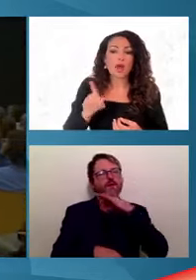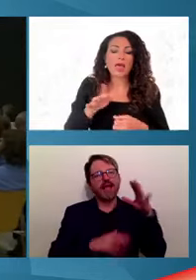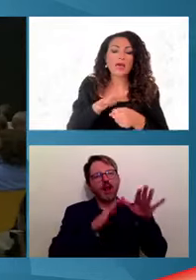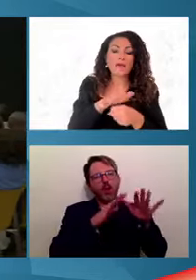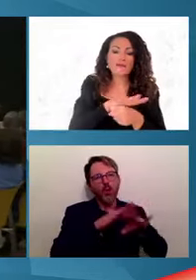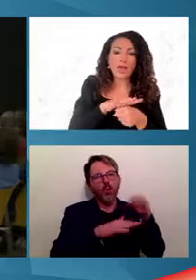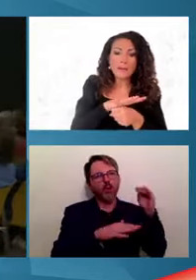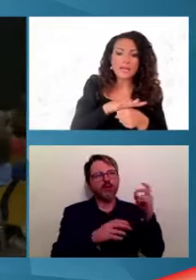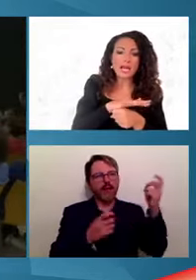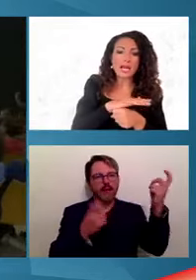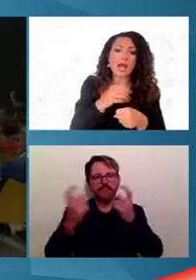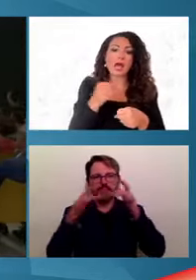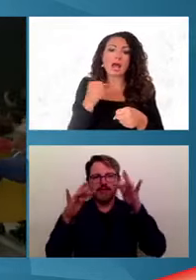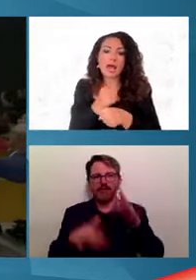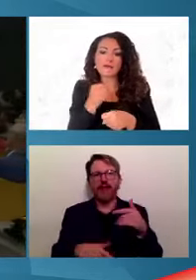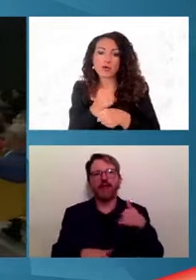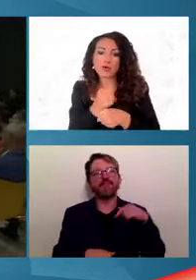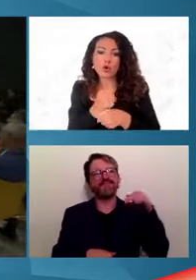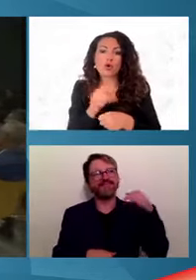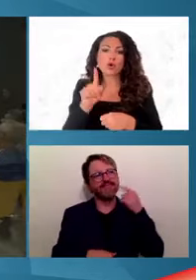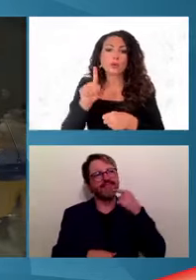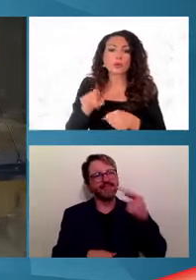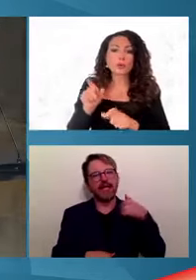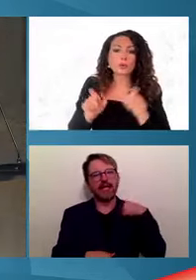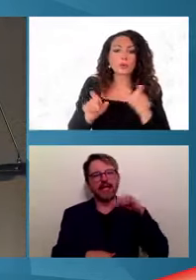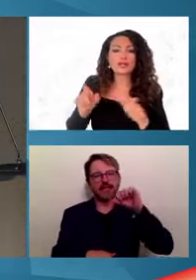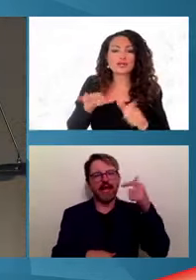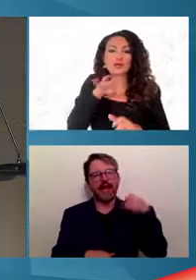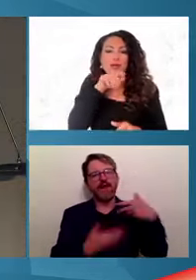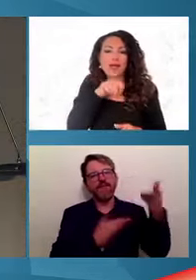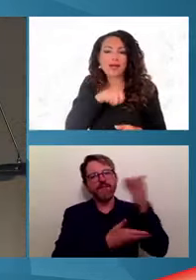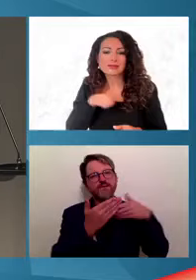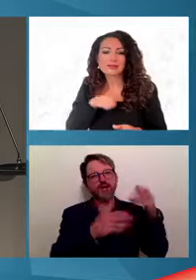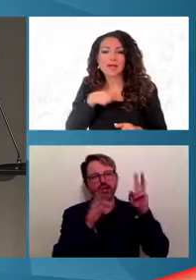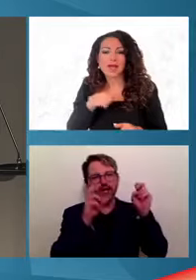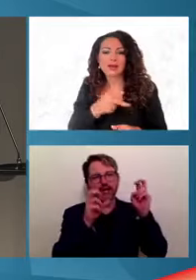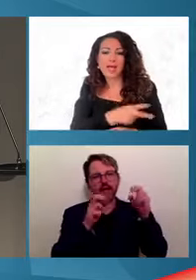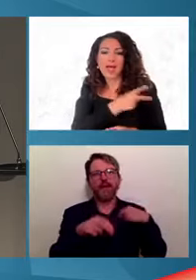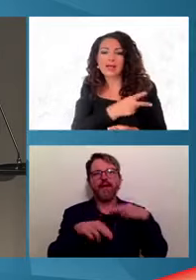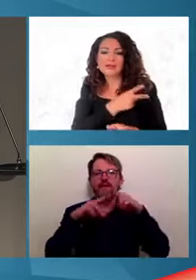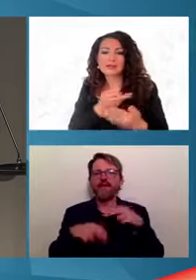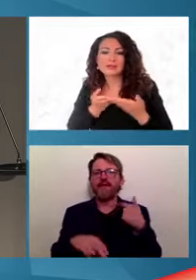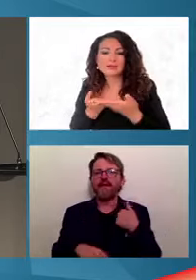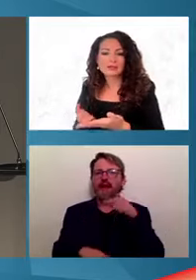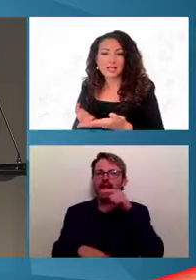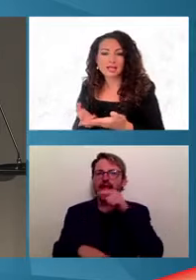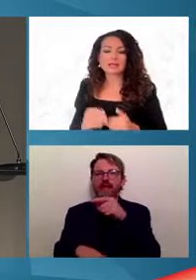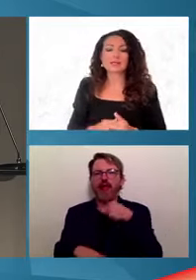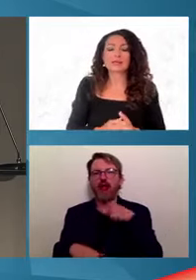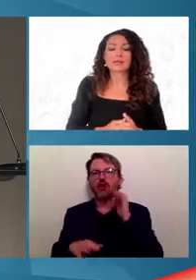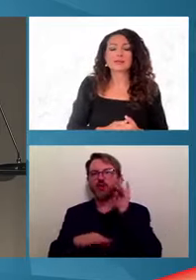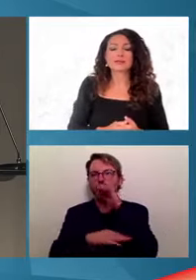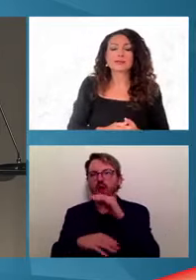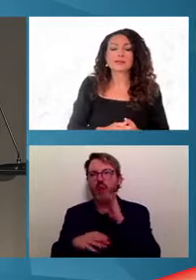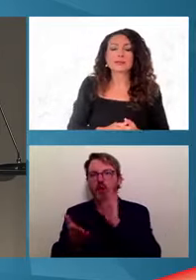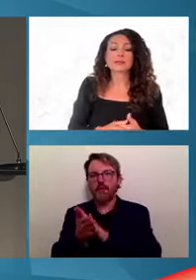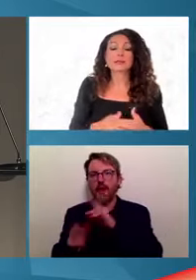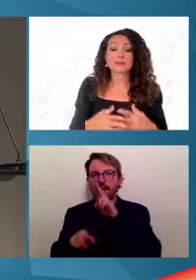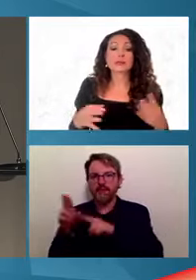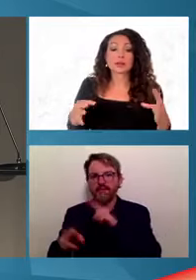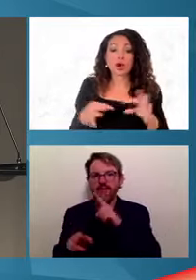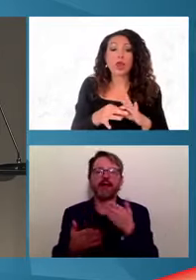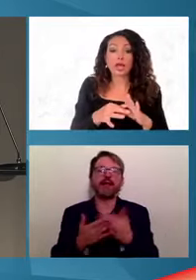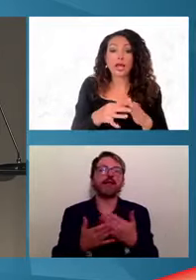das ist in erster Linie ein wirtschaftliches Thema. Wenn Menschen daheim bleiben zu pflegen, werden ihnen Fachkräfte fehlen. Wenn wir es nicht schaffen, diese